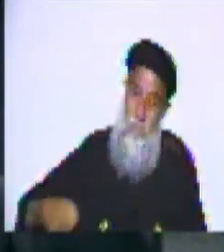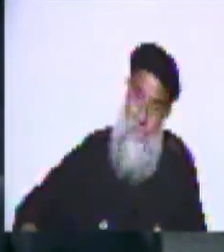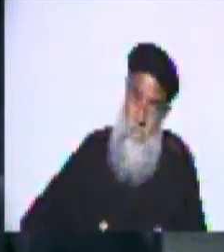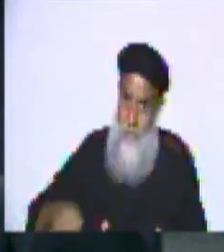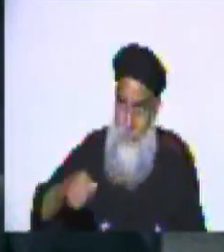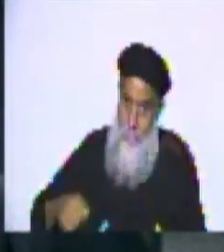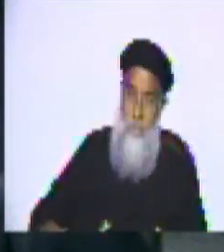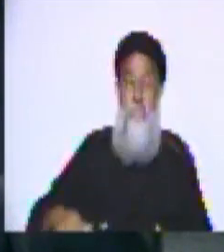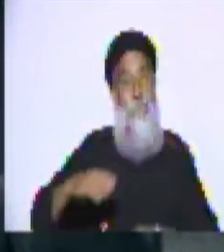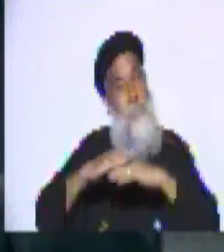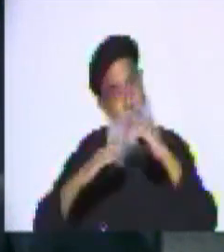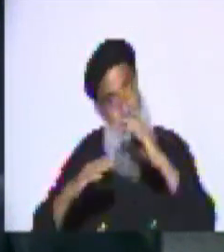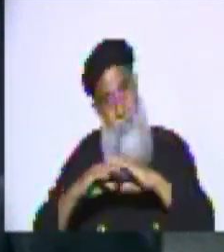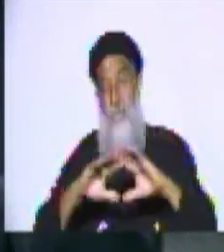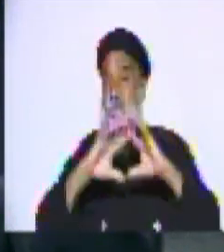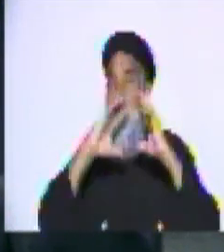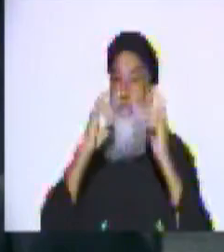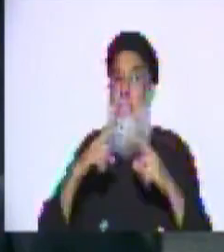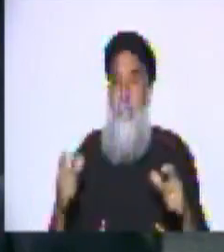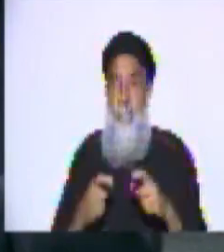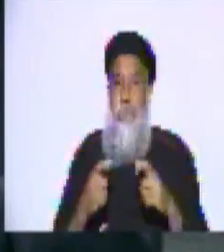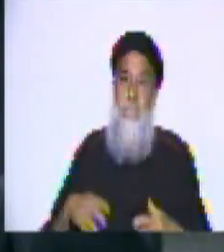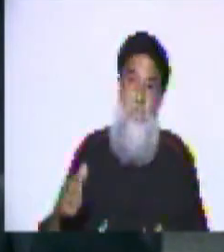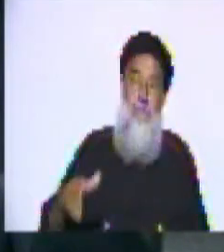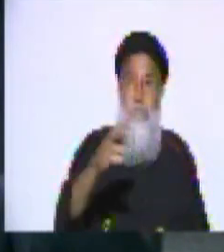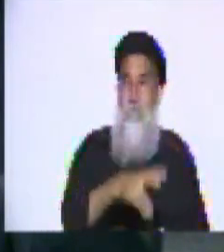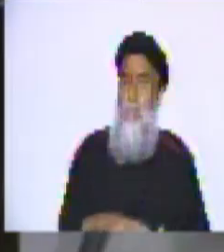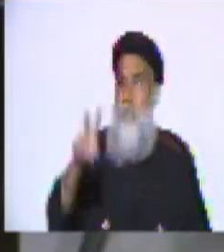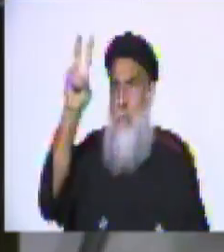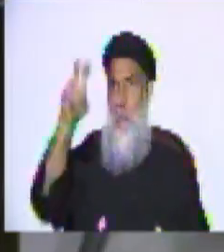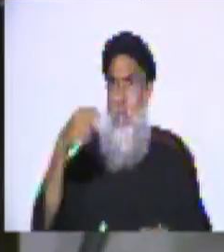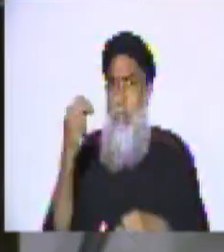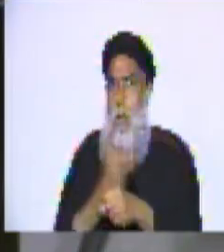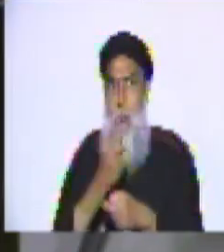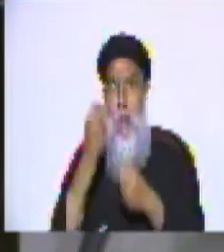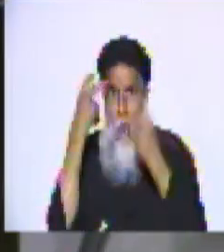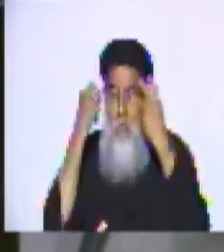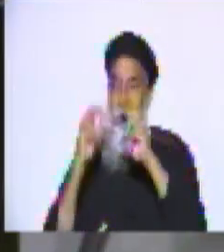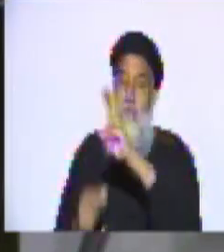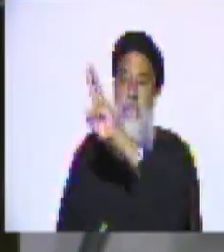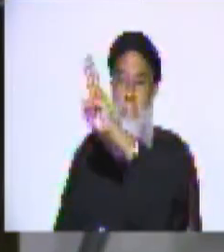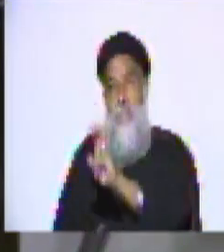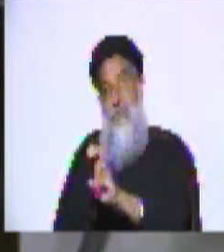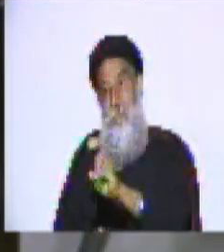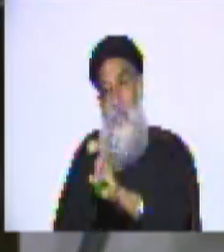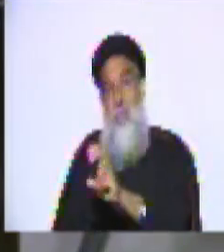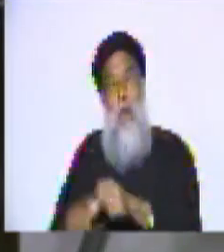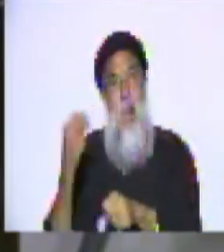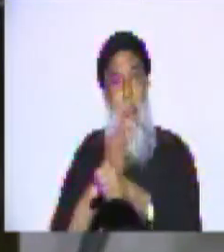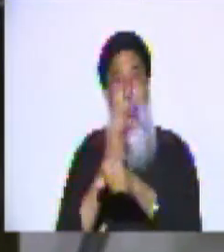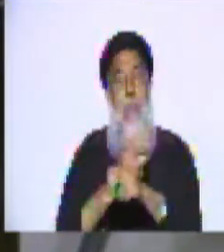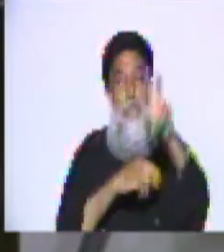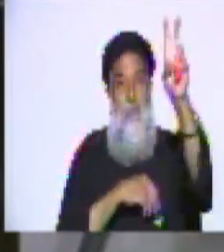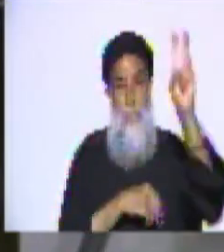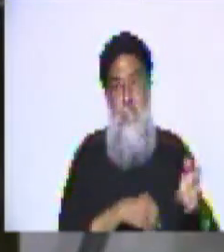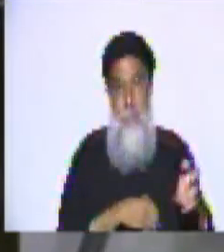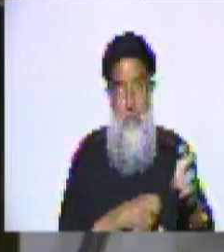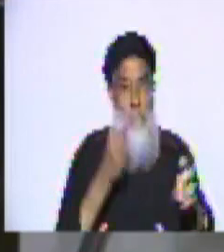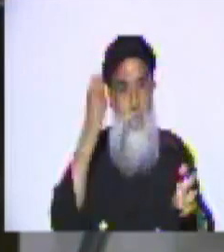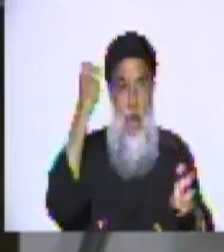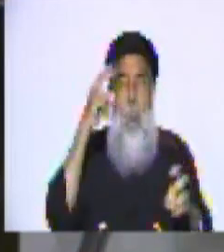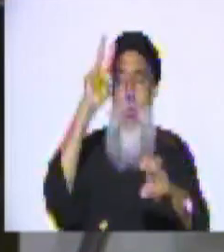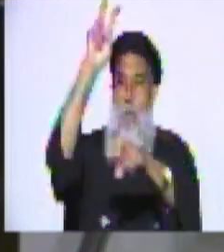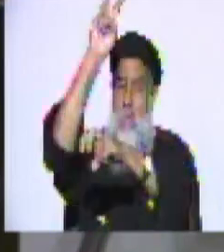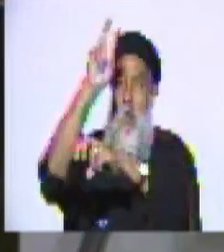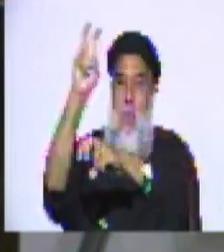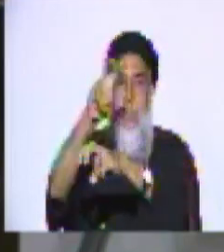العقيدة عقدت مجامع، وفي أشخاص حرمت لما ظهرت هرطقات. يعني مثلا لما